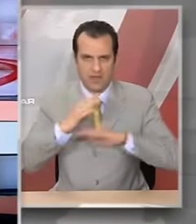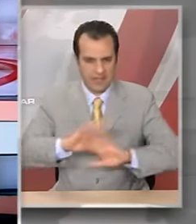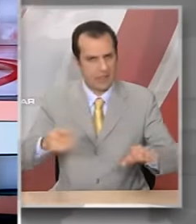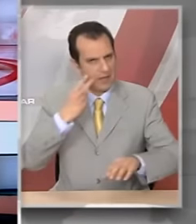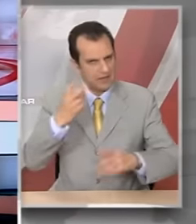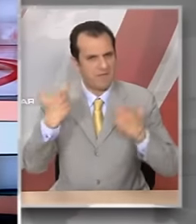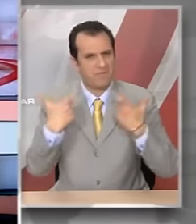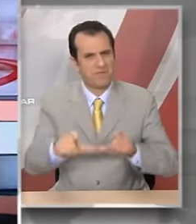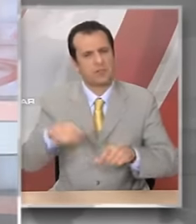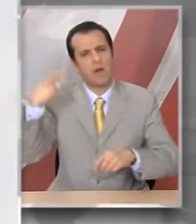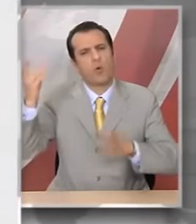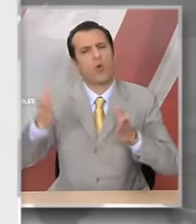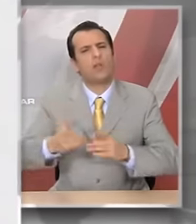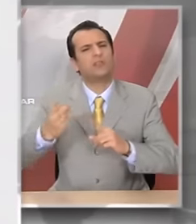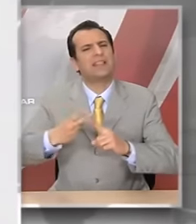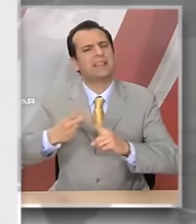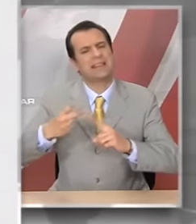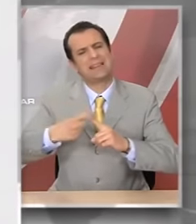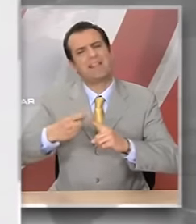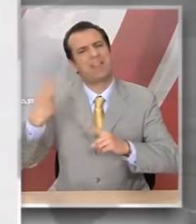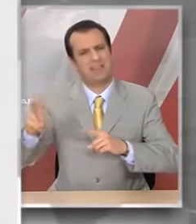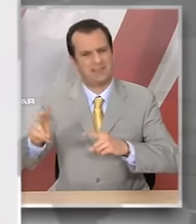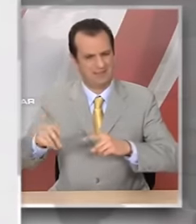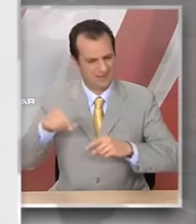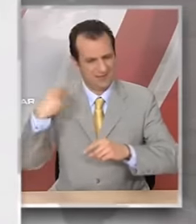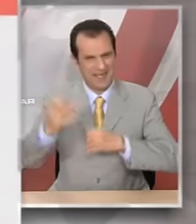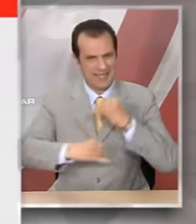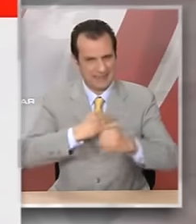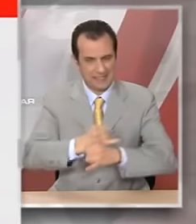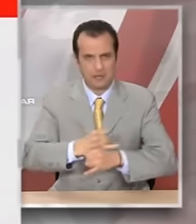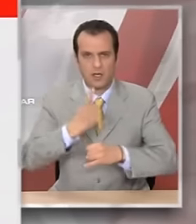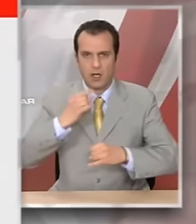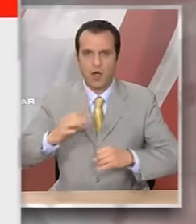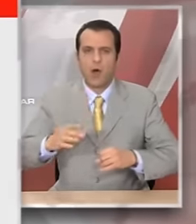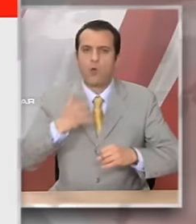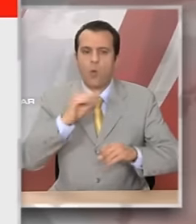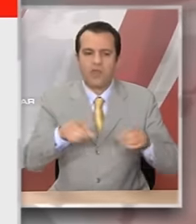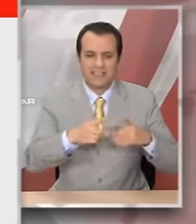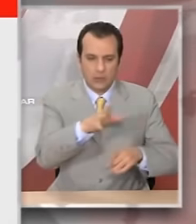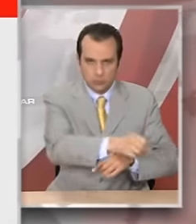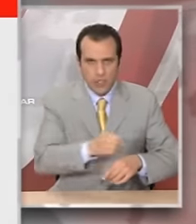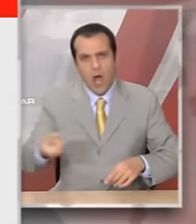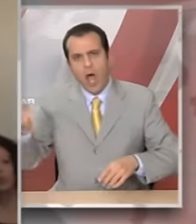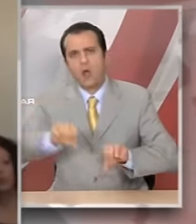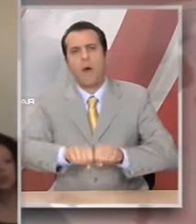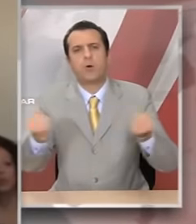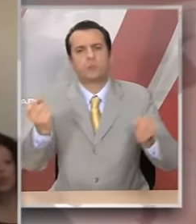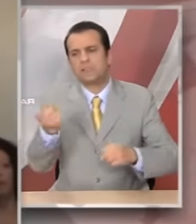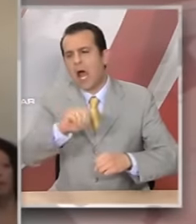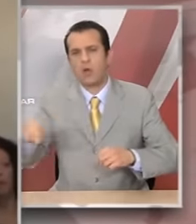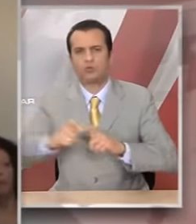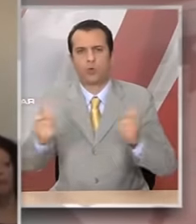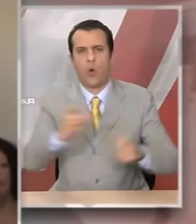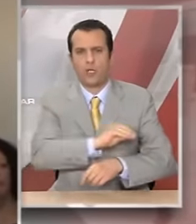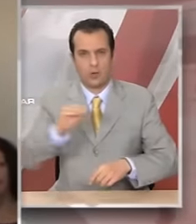από το corinthostv.gr, οι γονείς είναι έξαλλοι καθώς ο δάσκαλος αποσπάστηκε σε άλλο σχολείο του νομού. Ενώ στην αρχή